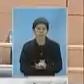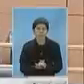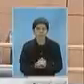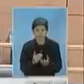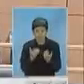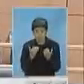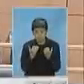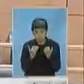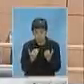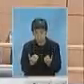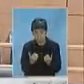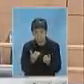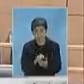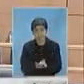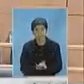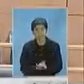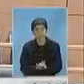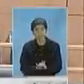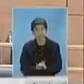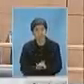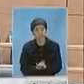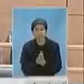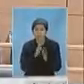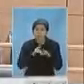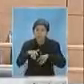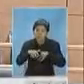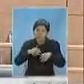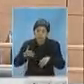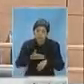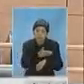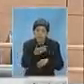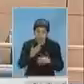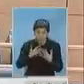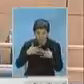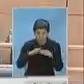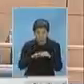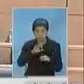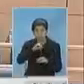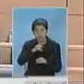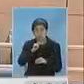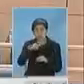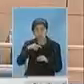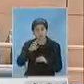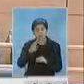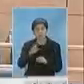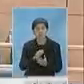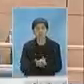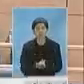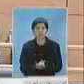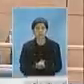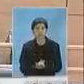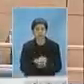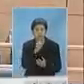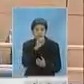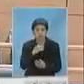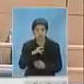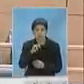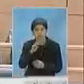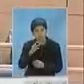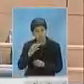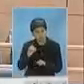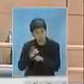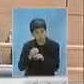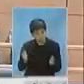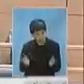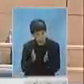วันนี้ถ้าพี่น้องที่ร่วมเป็นร่วมตายกับผมอย่างนายจตุพรพรหมพันธ์บอกว่าณัฐวุฒิเราชวน